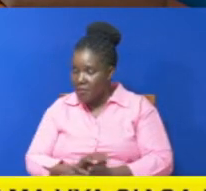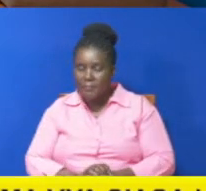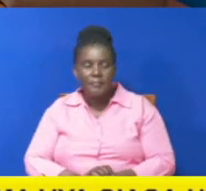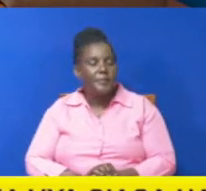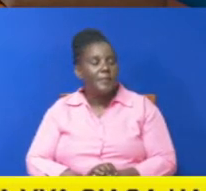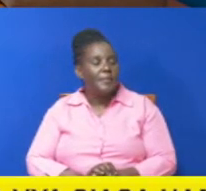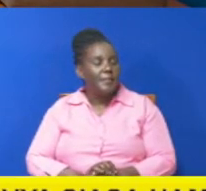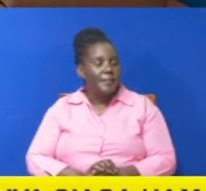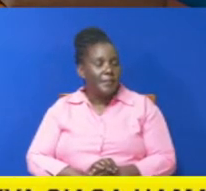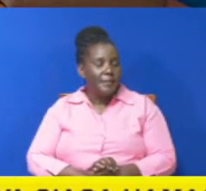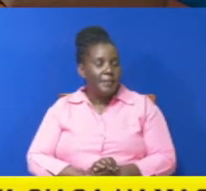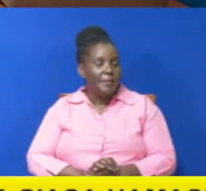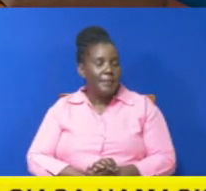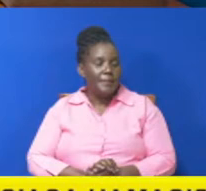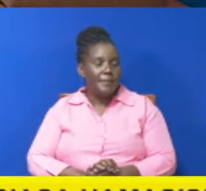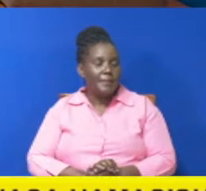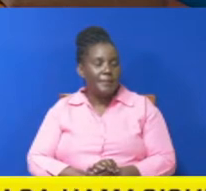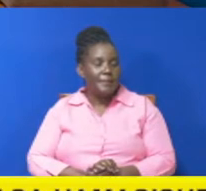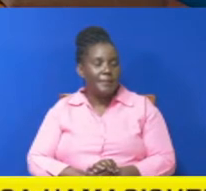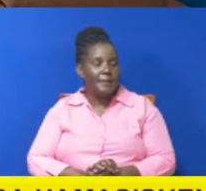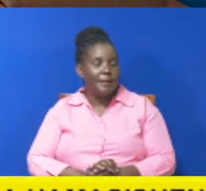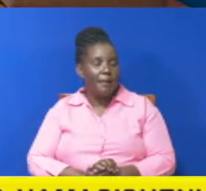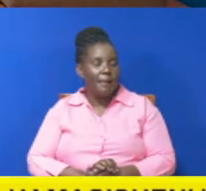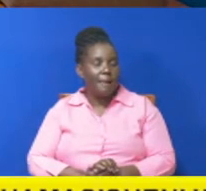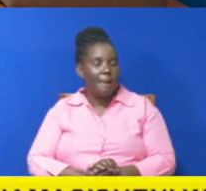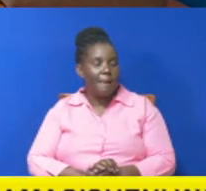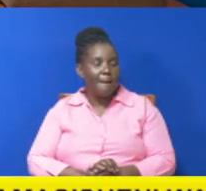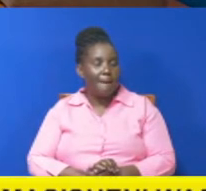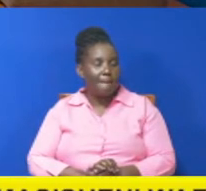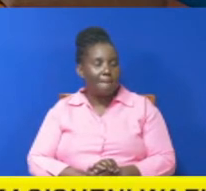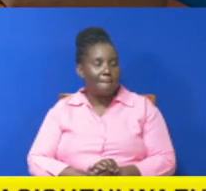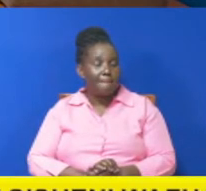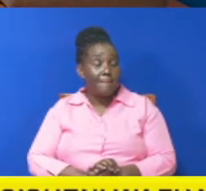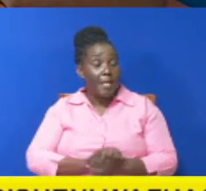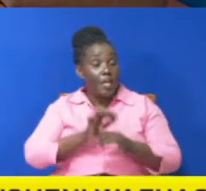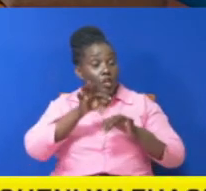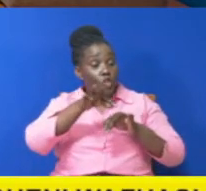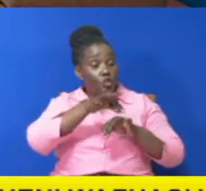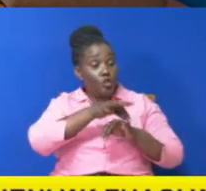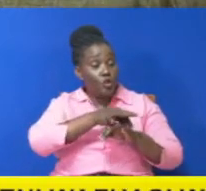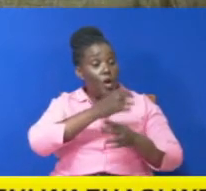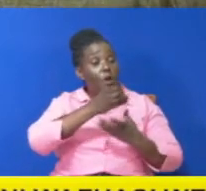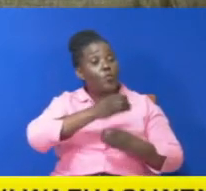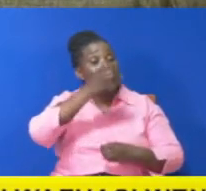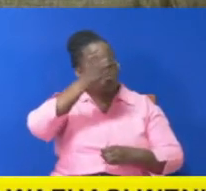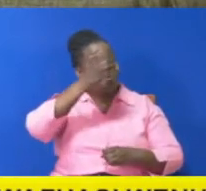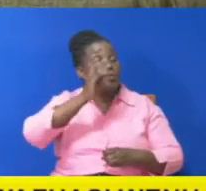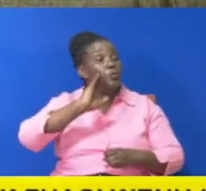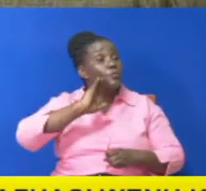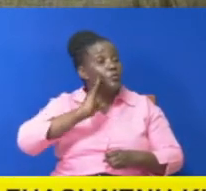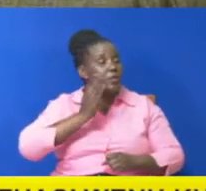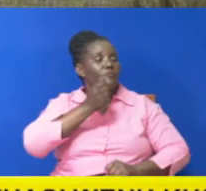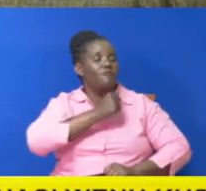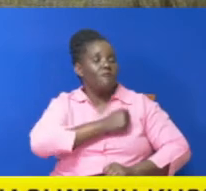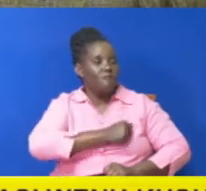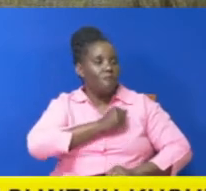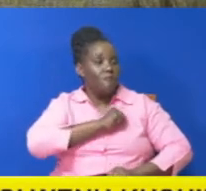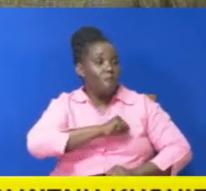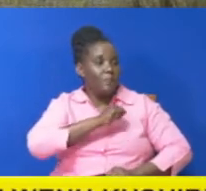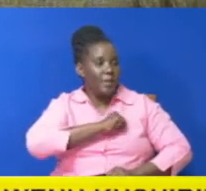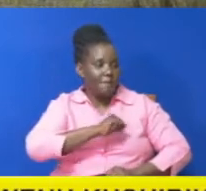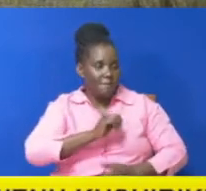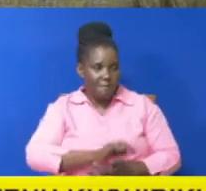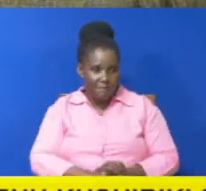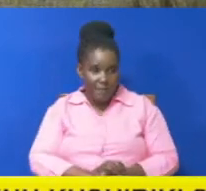kifupi, kuvumilia kuna manufaa. Katika nguzo moja hapo ya ndoa ni uvumilivu. Yaani kama hakuna uvumilivu, hiyo